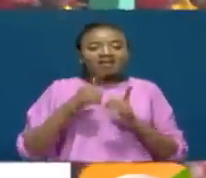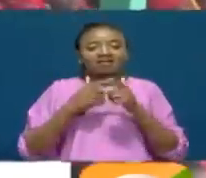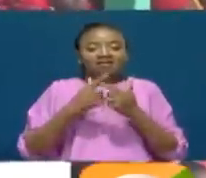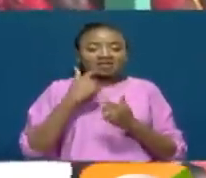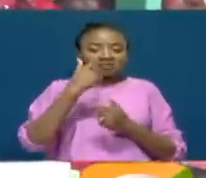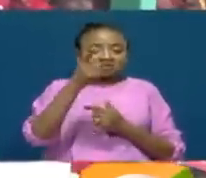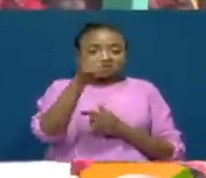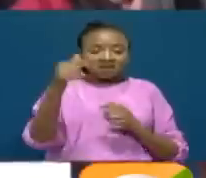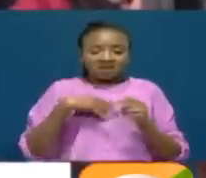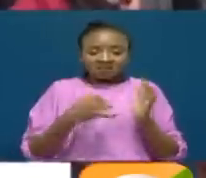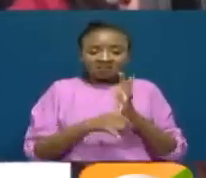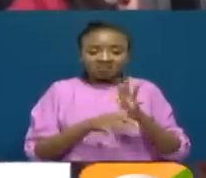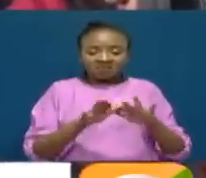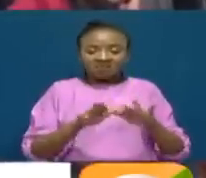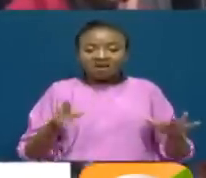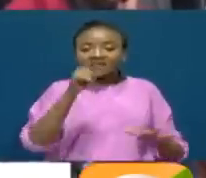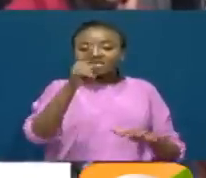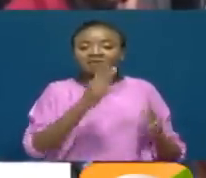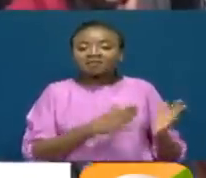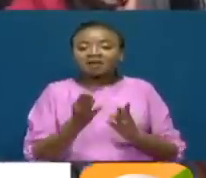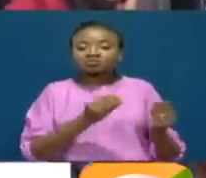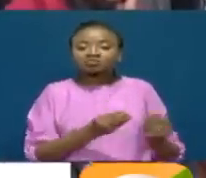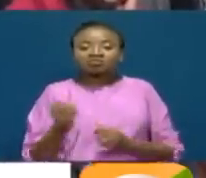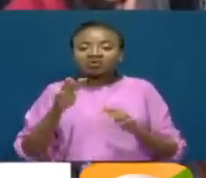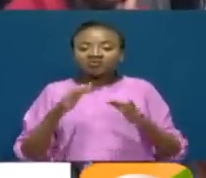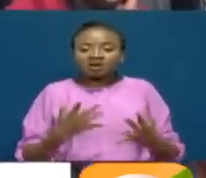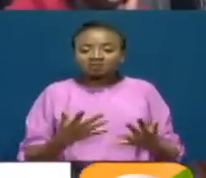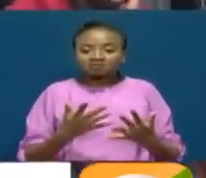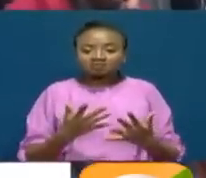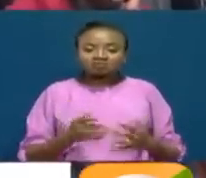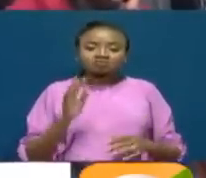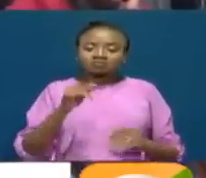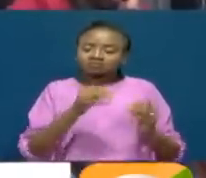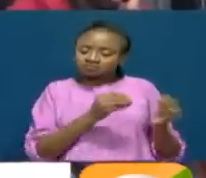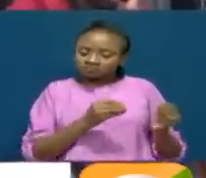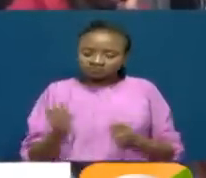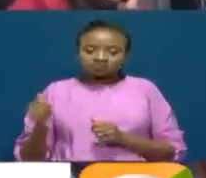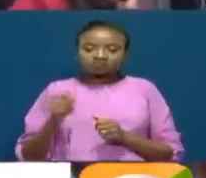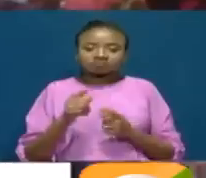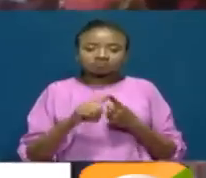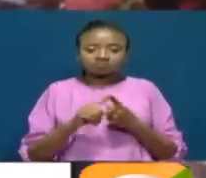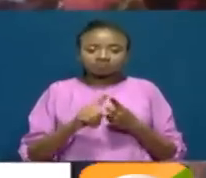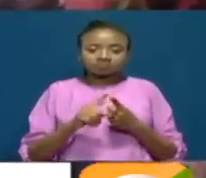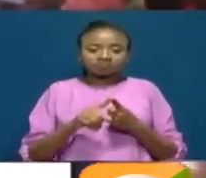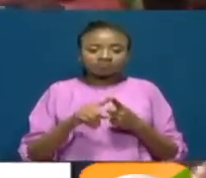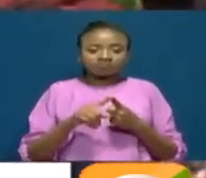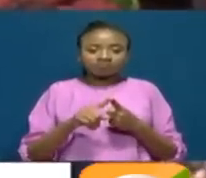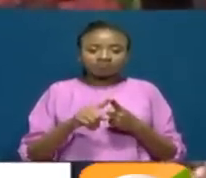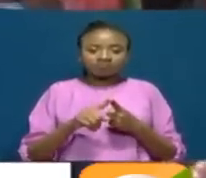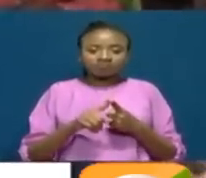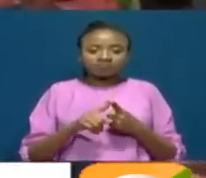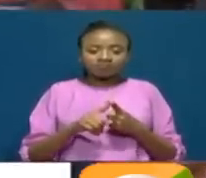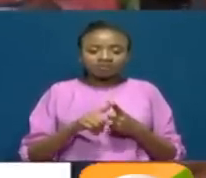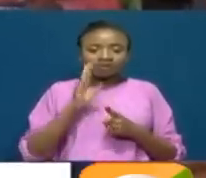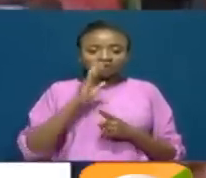ardhi, suluhisho lao ni moja peke yake. Watawaambia suluhisho ni rahisi, watasema kwamba tutachukua kijana